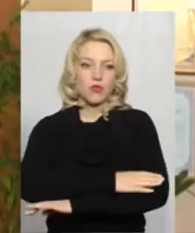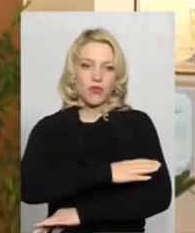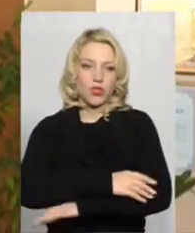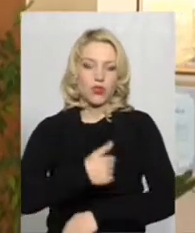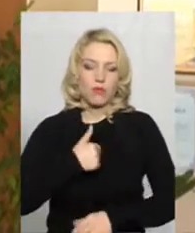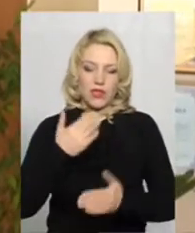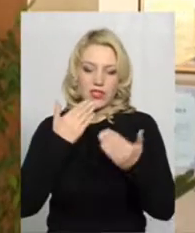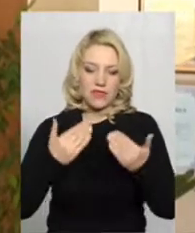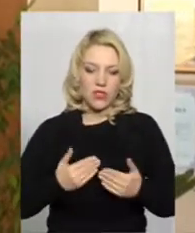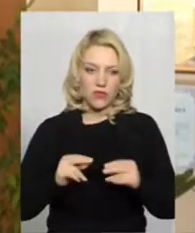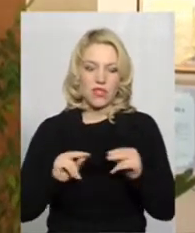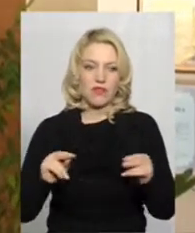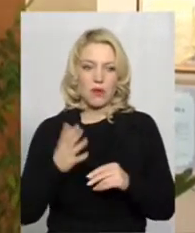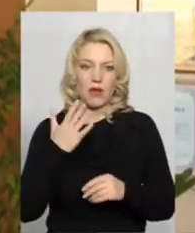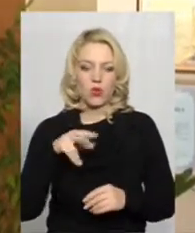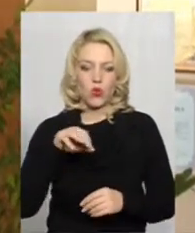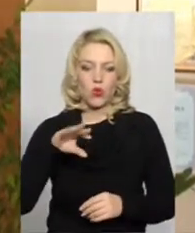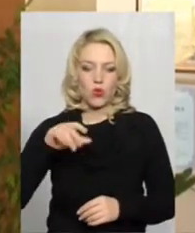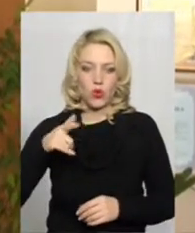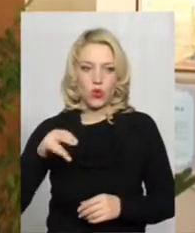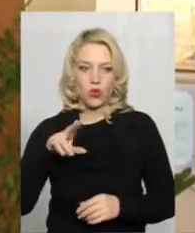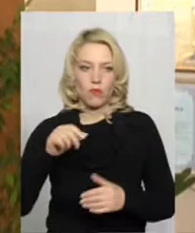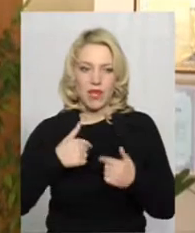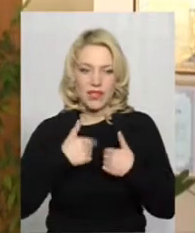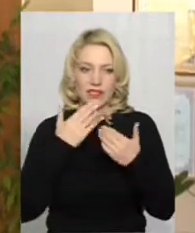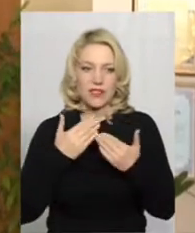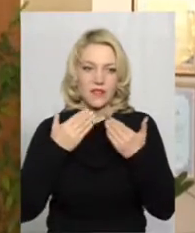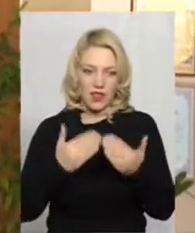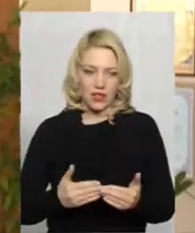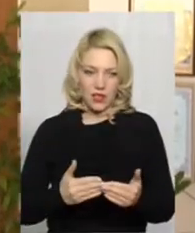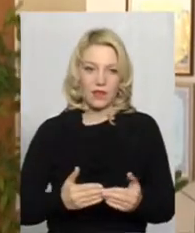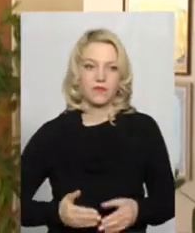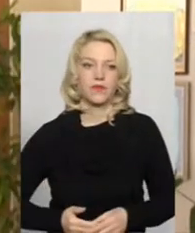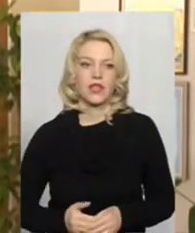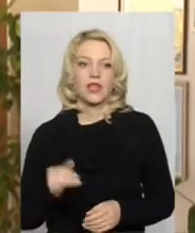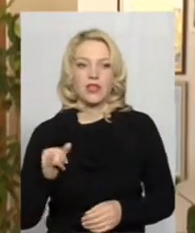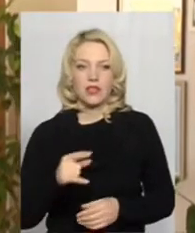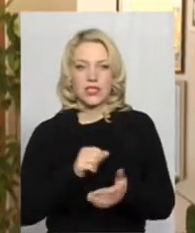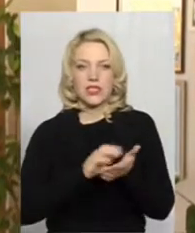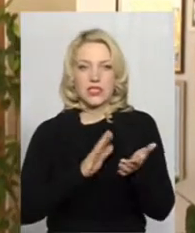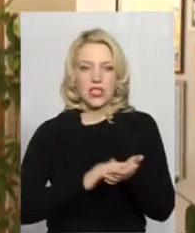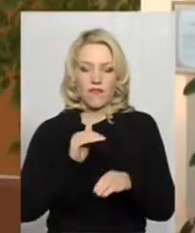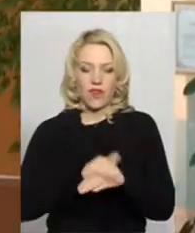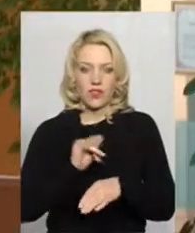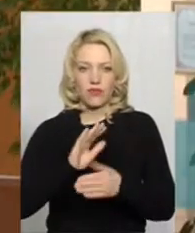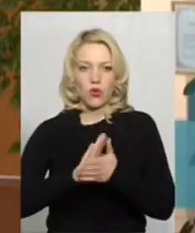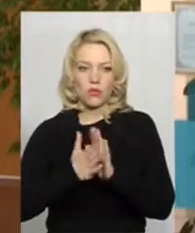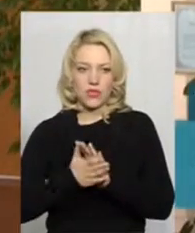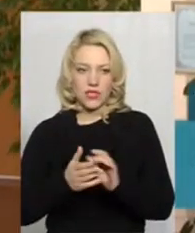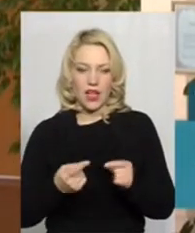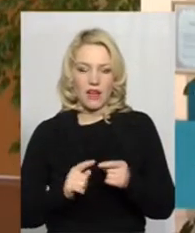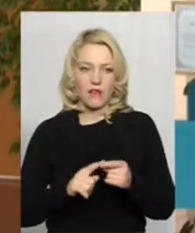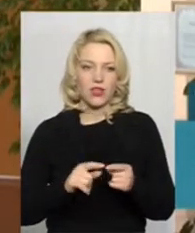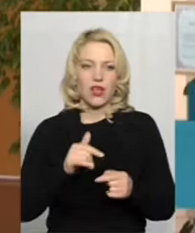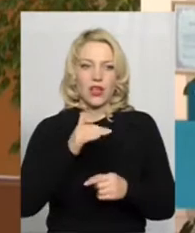вчитель 5 лютого, конкретно до мене, із зверненням безпосереднім і зазначенням фактів і обставин. Дозволяв собі дуже